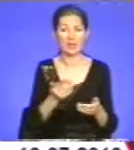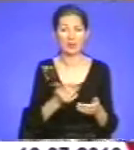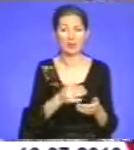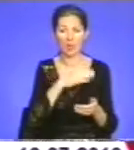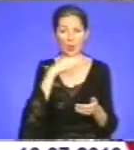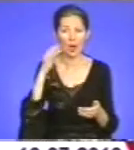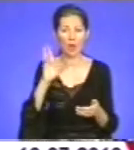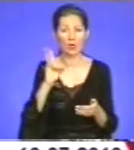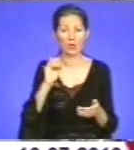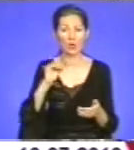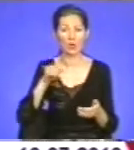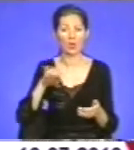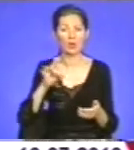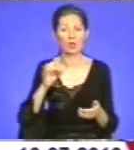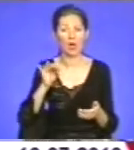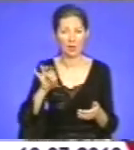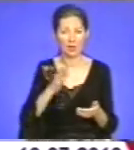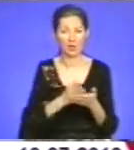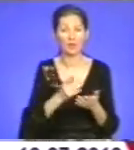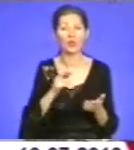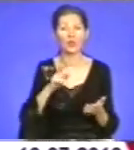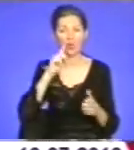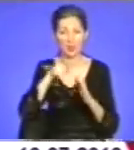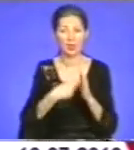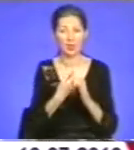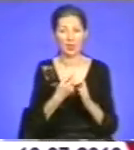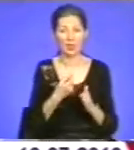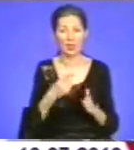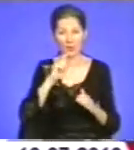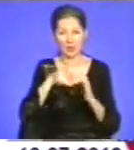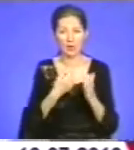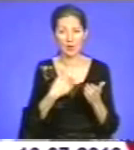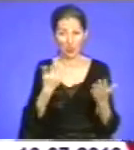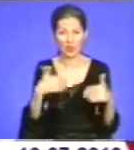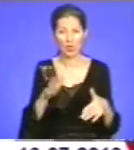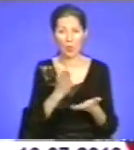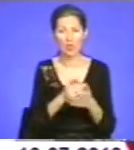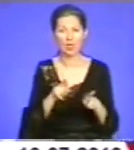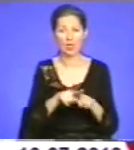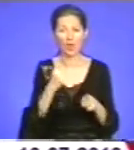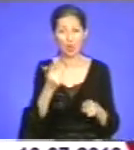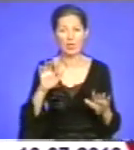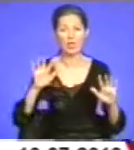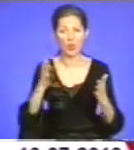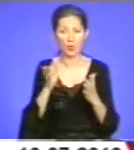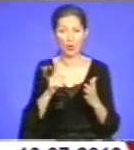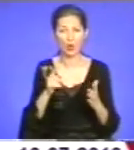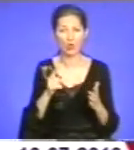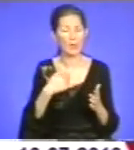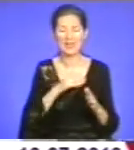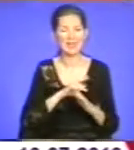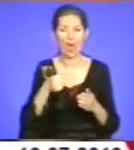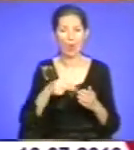багато нітратів є. А як ви про це дізнаєтеся? Дізнаємося, бо ми мали вже такий один випадок, що і ми не